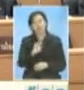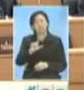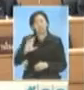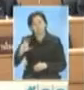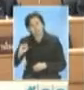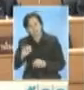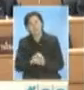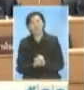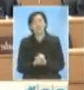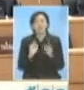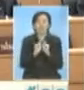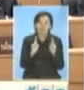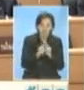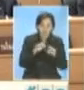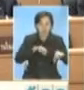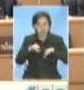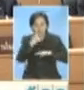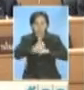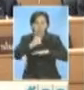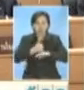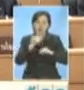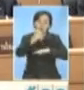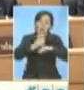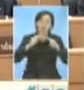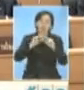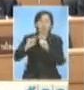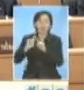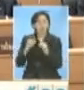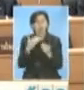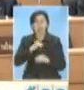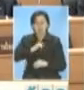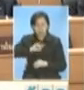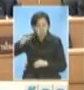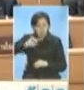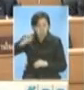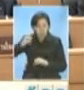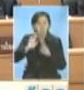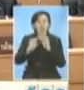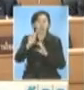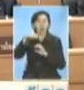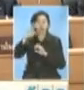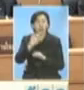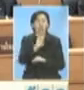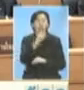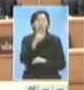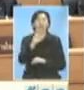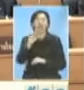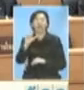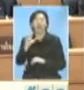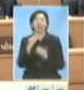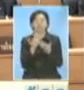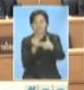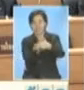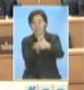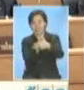ามาคณะผู้บริหารท่านนายกก็ดีรัฐมนตรีก็ดีอีก100กว่าครั้ง118ล้านเฉพาะ